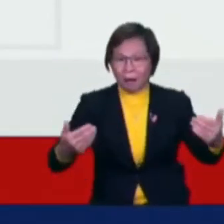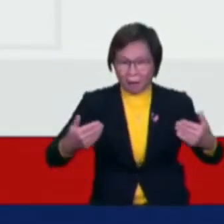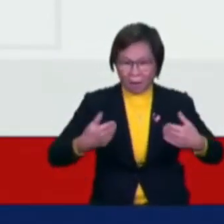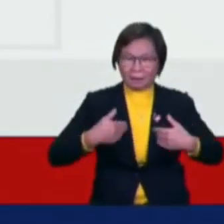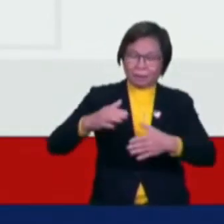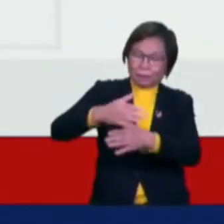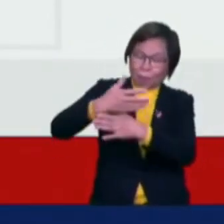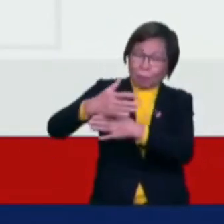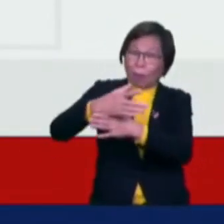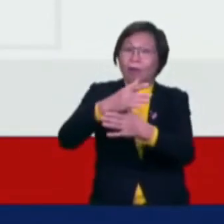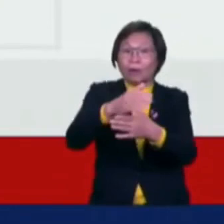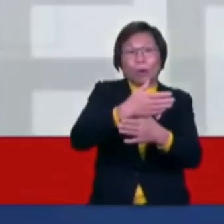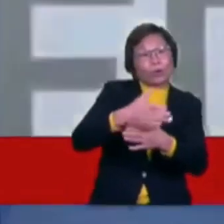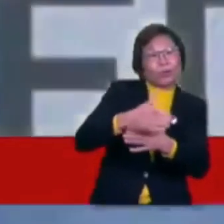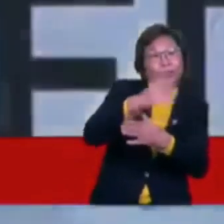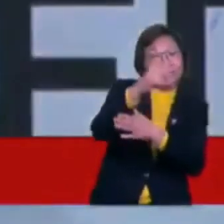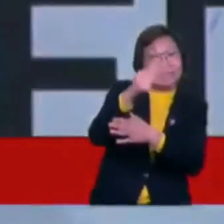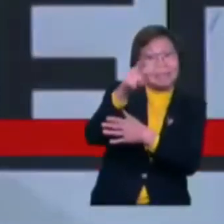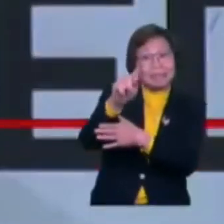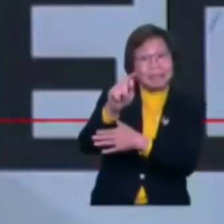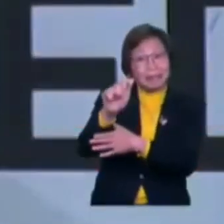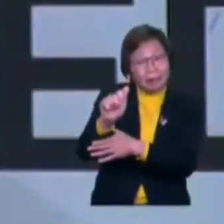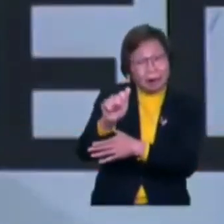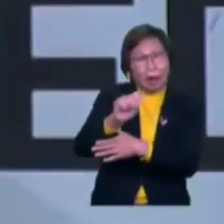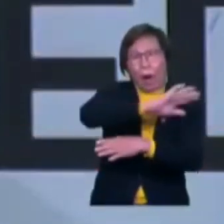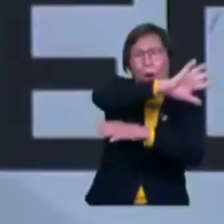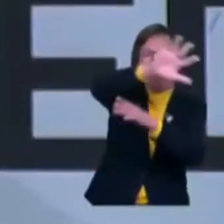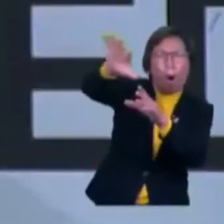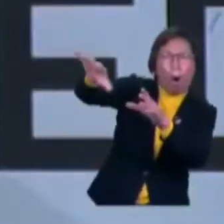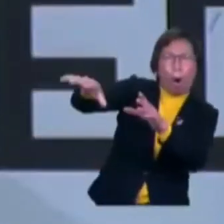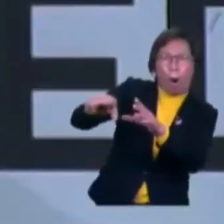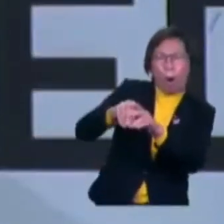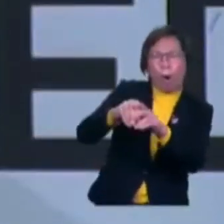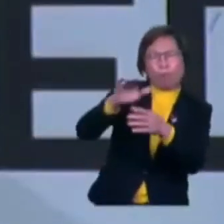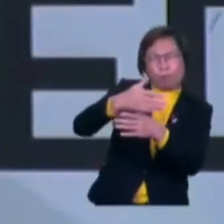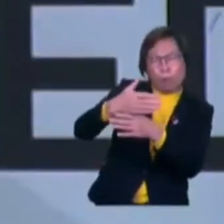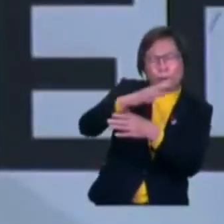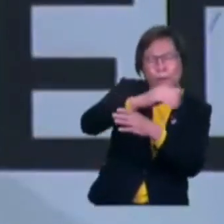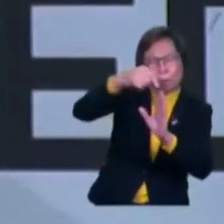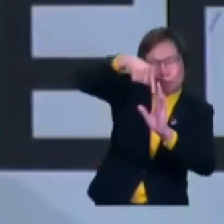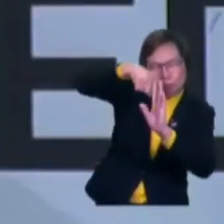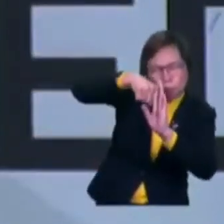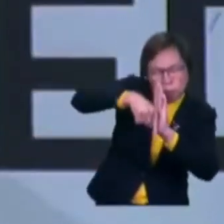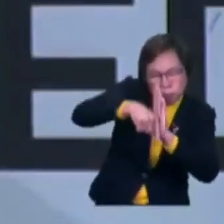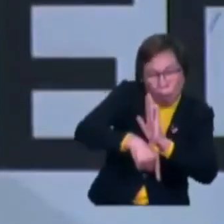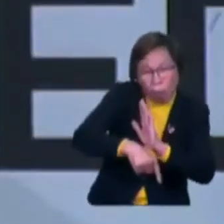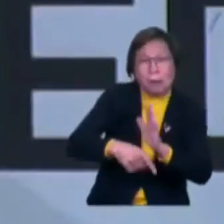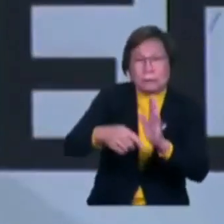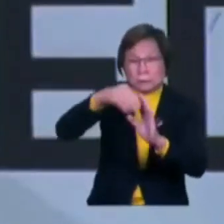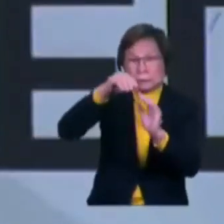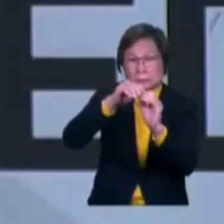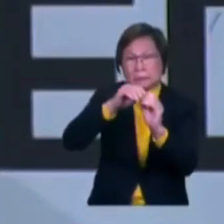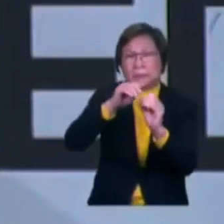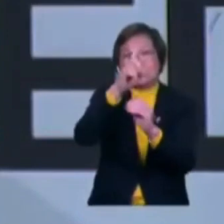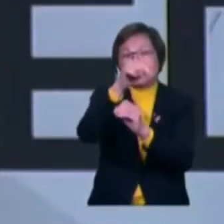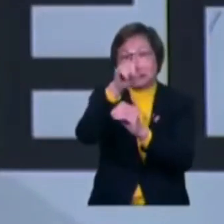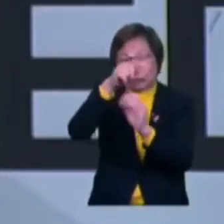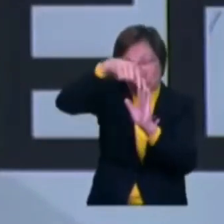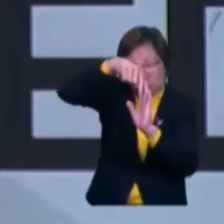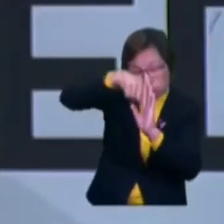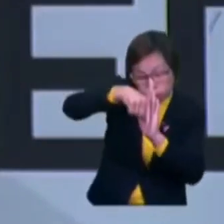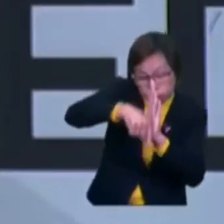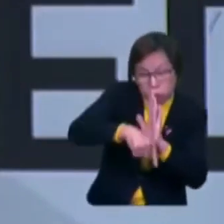dengan perkongsian data yang lebih menyeluruh, yang lebih terperinci, kita akan